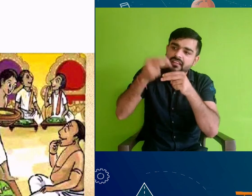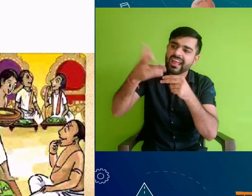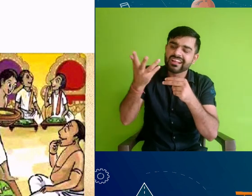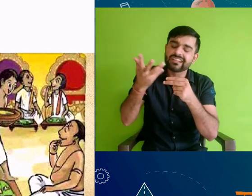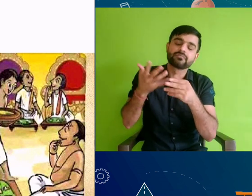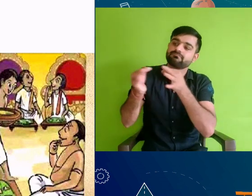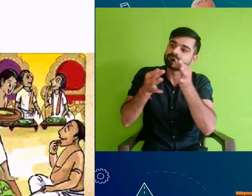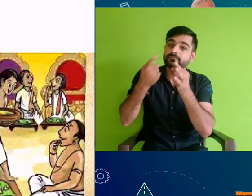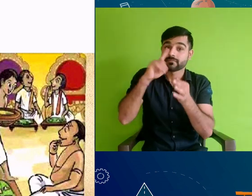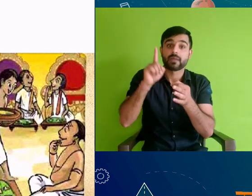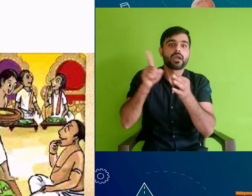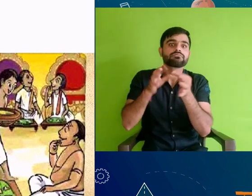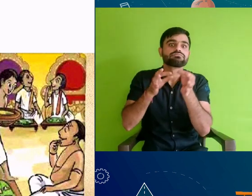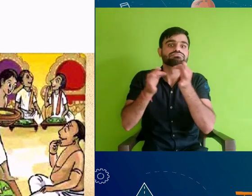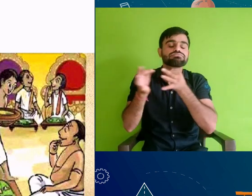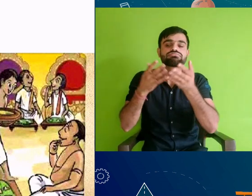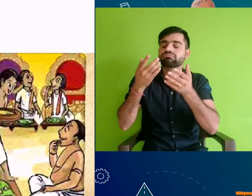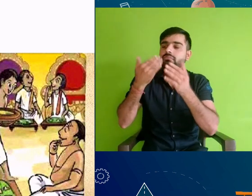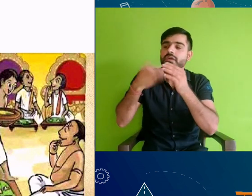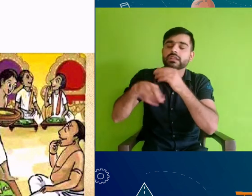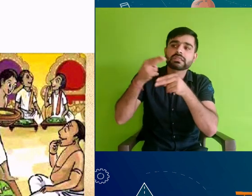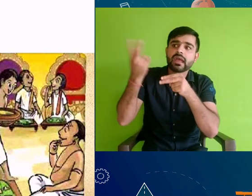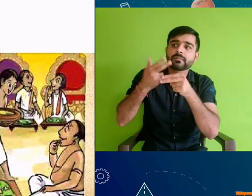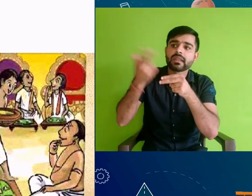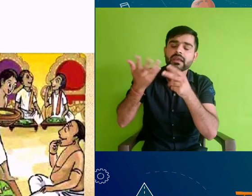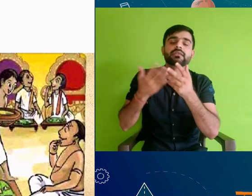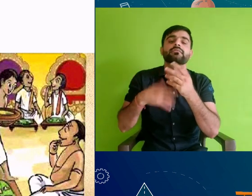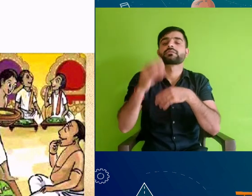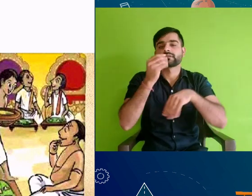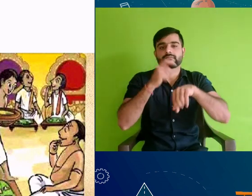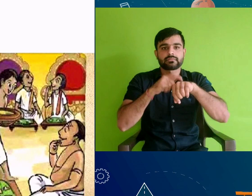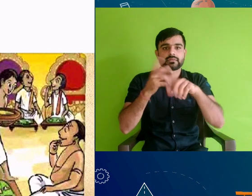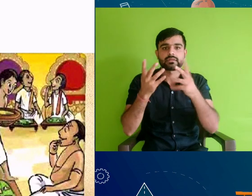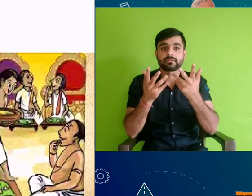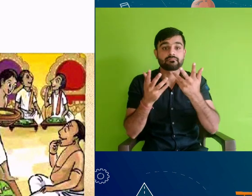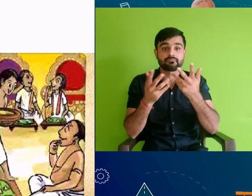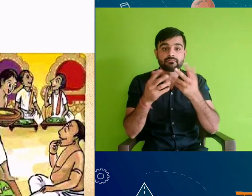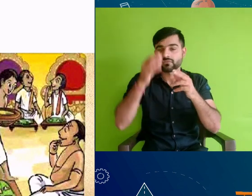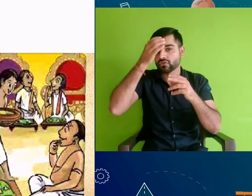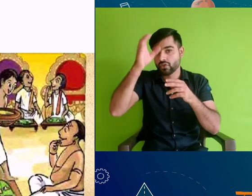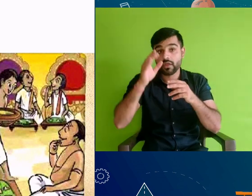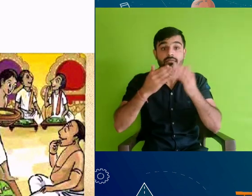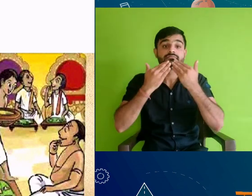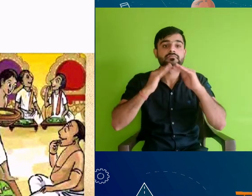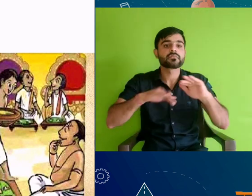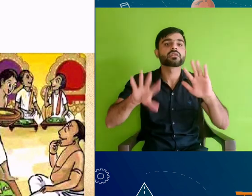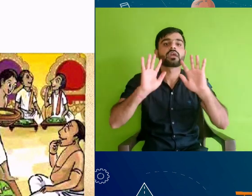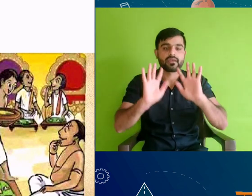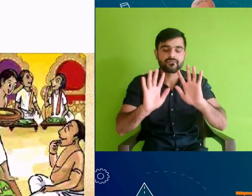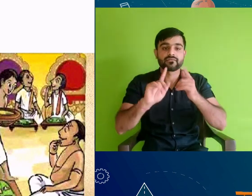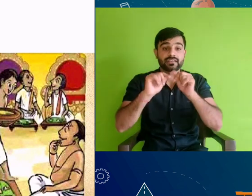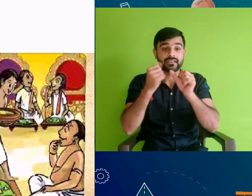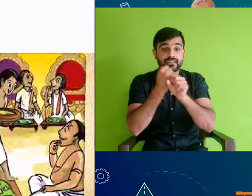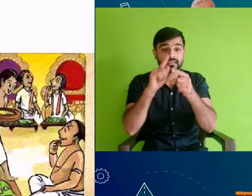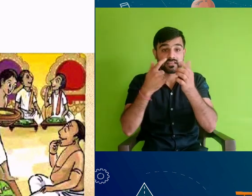मम्मी ने हमारे लिए क्या चीज बनाई है. समटाइम्स ये ईगरनेस का कंसेप्ट हमारे बच्चों में होता है, कई बार ये ईगरनेस